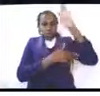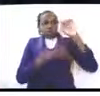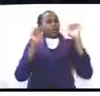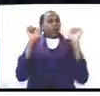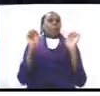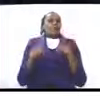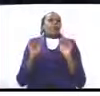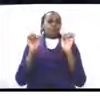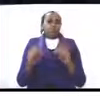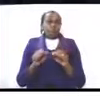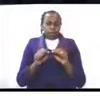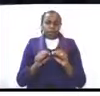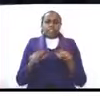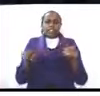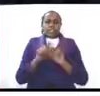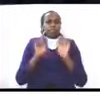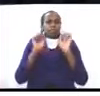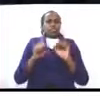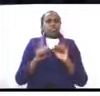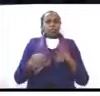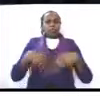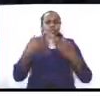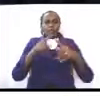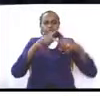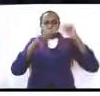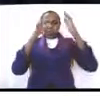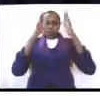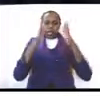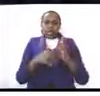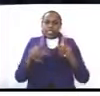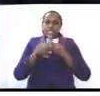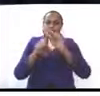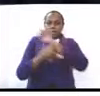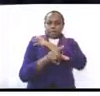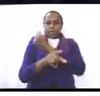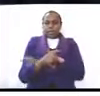unaweza, ukaweza kutupatia ushindi na